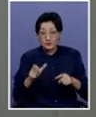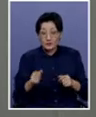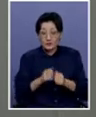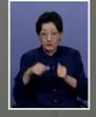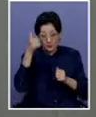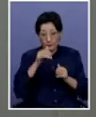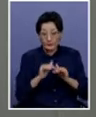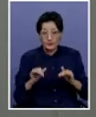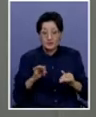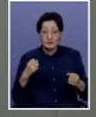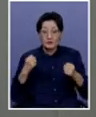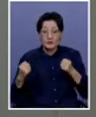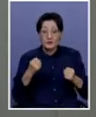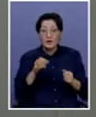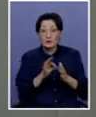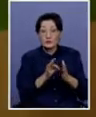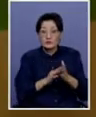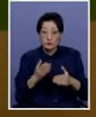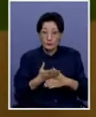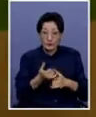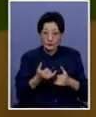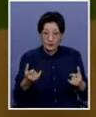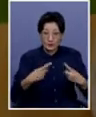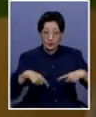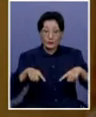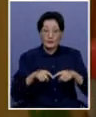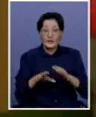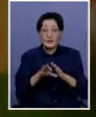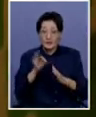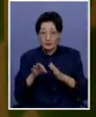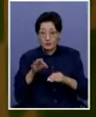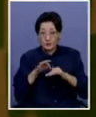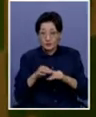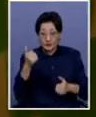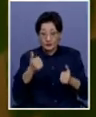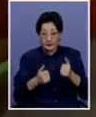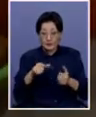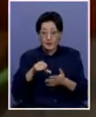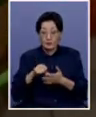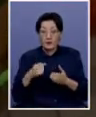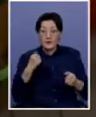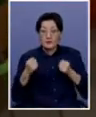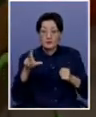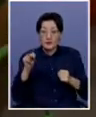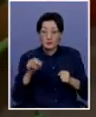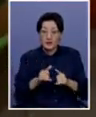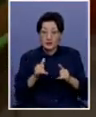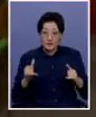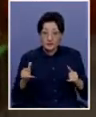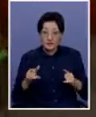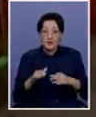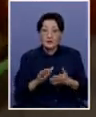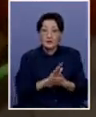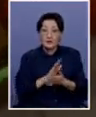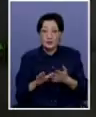сайын балалар және спорт қағидасы бойынша көмек көрсететін мекемелерге таңдау жасайды. Марафонға қатысатын спортшылардың саны артқан сайын